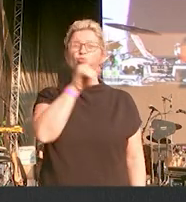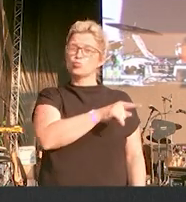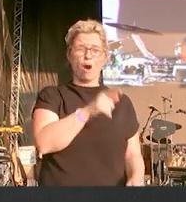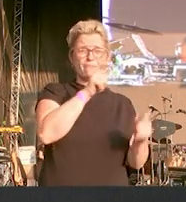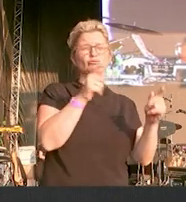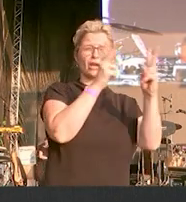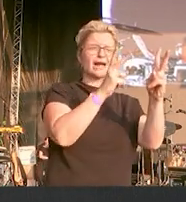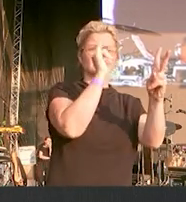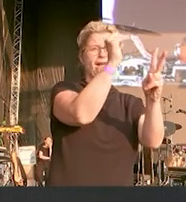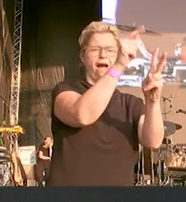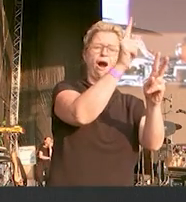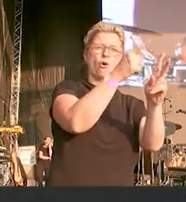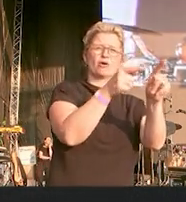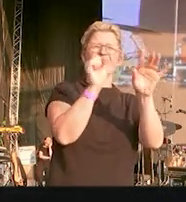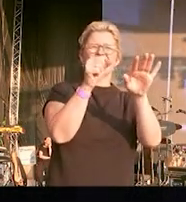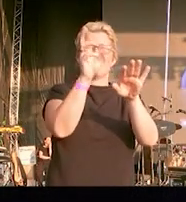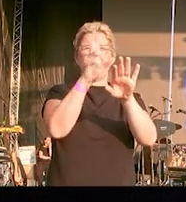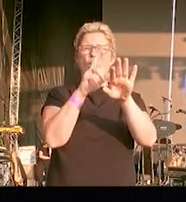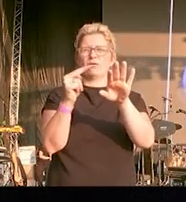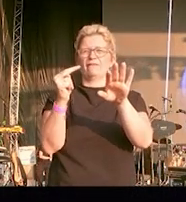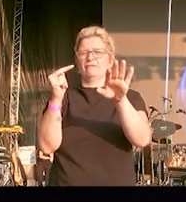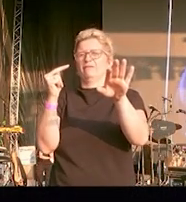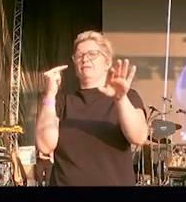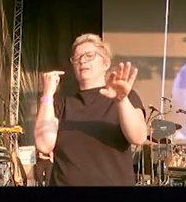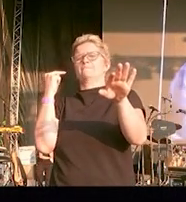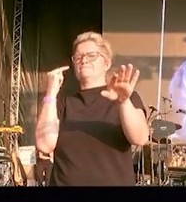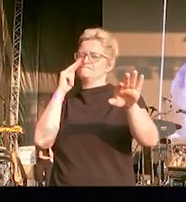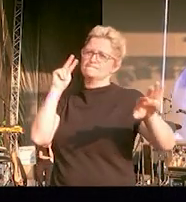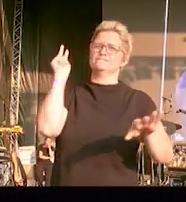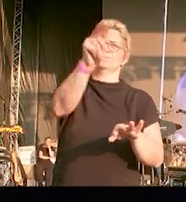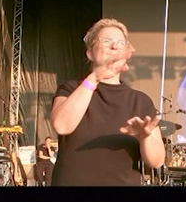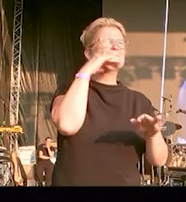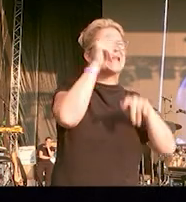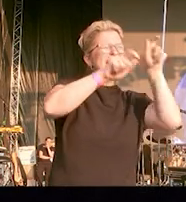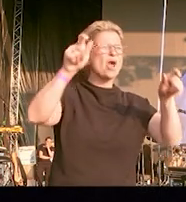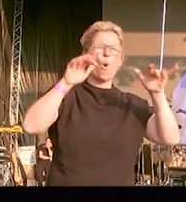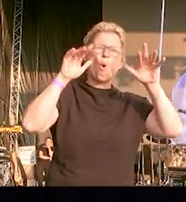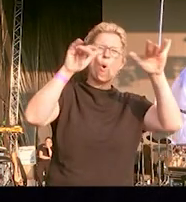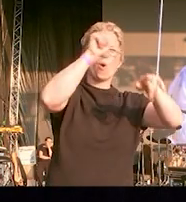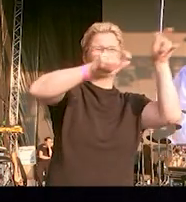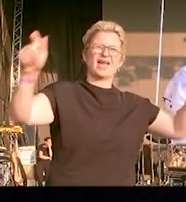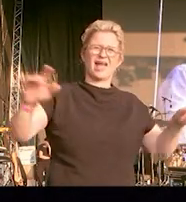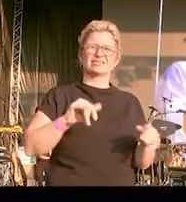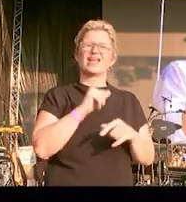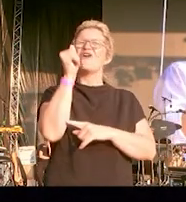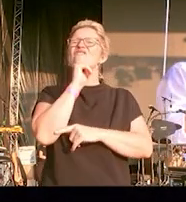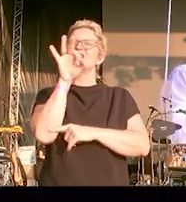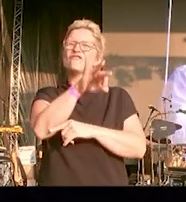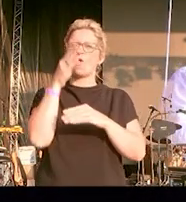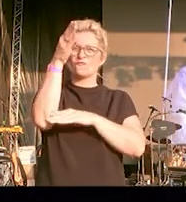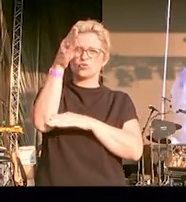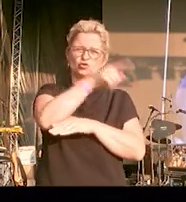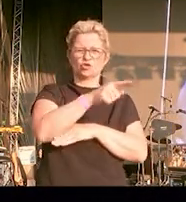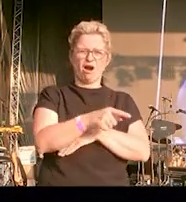Menschenrechte nach hinten, sondern auch nach vorne zu verteidigen. Millionen von uns und viele mit euch gehen für Fridays for Future, für